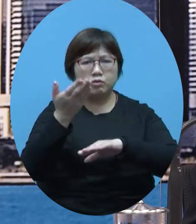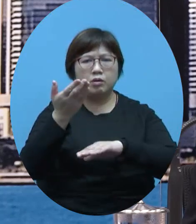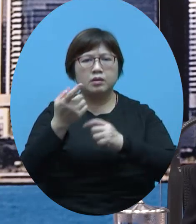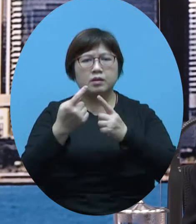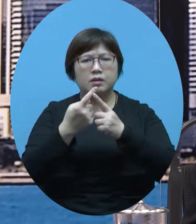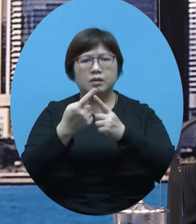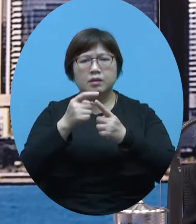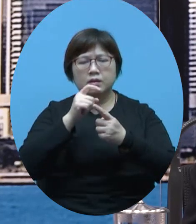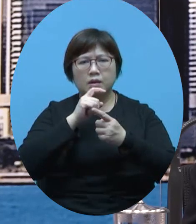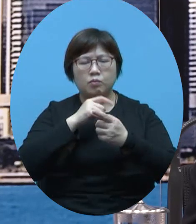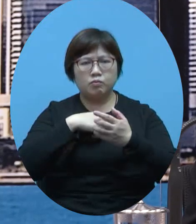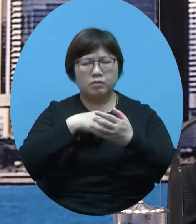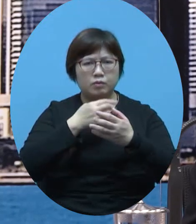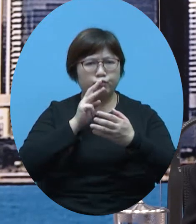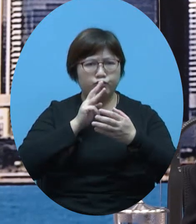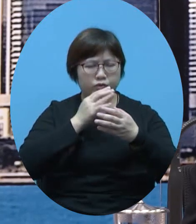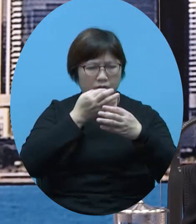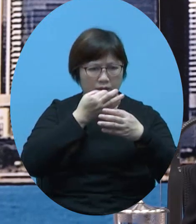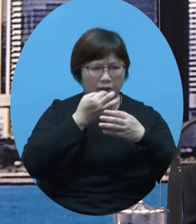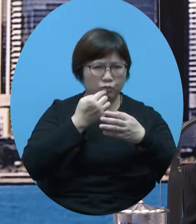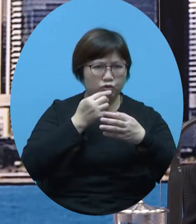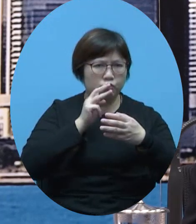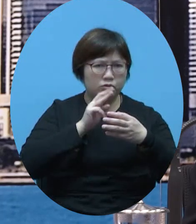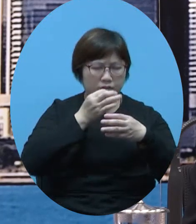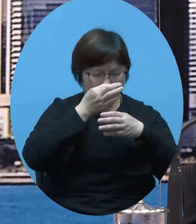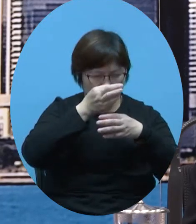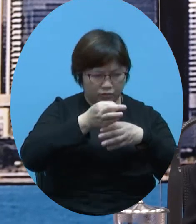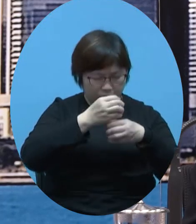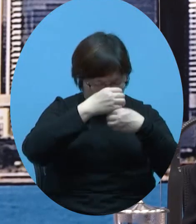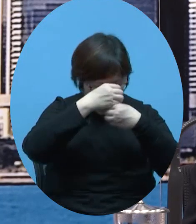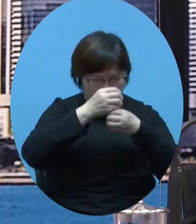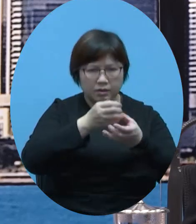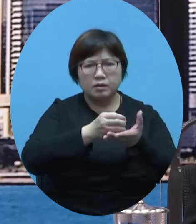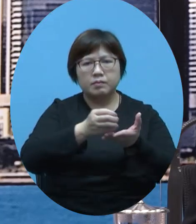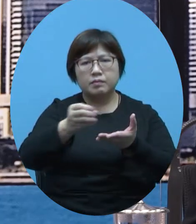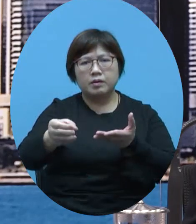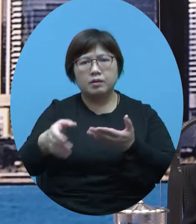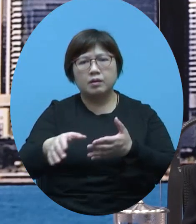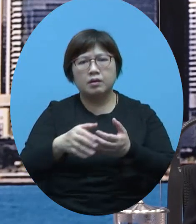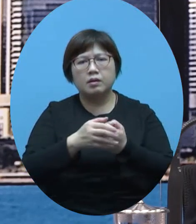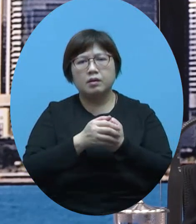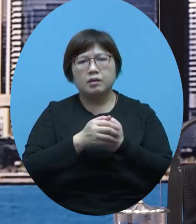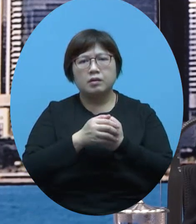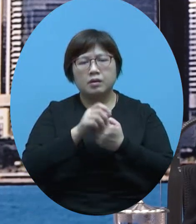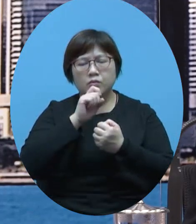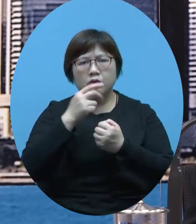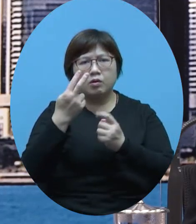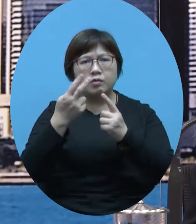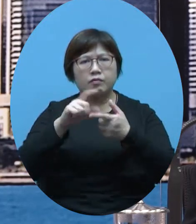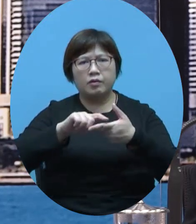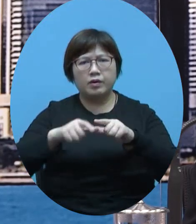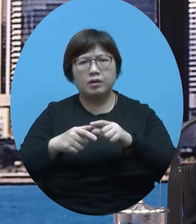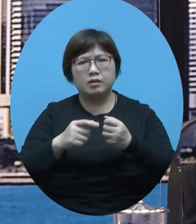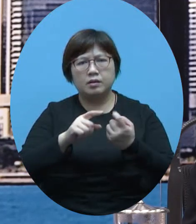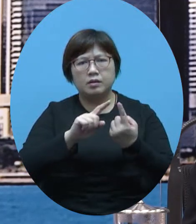佢哋都係有留咗個樣本。然後咧就係、交咗個樣本嚇，咁、有兩個途徑啦。目前嚟講，一個就佢就